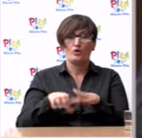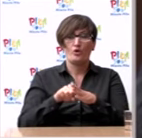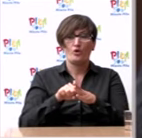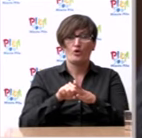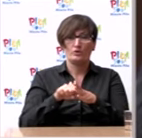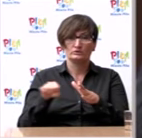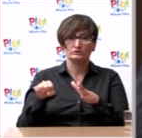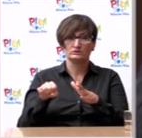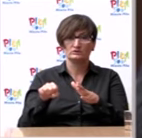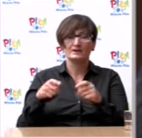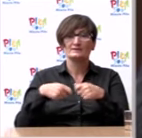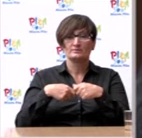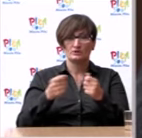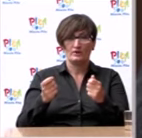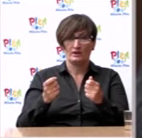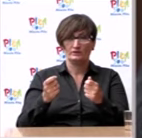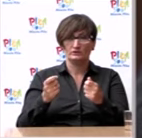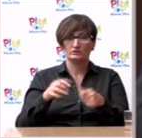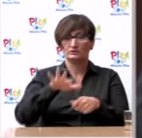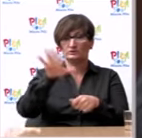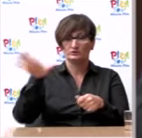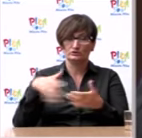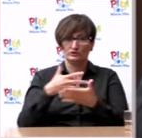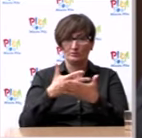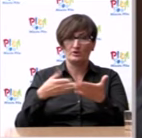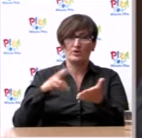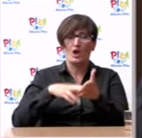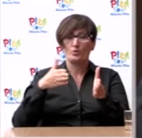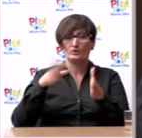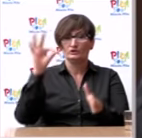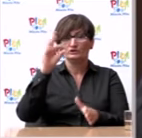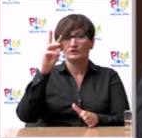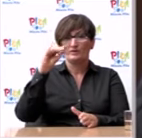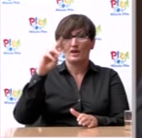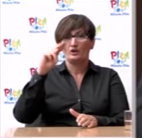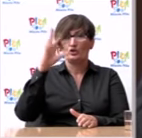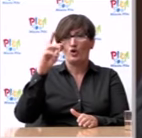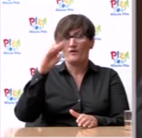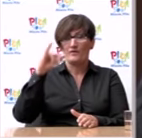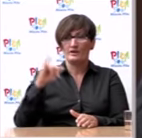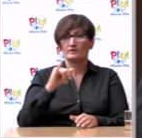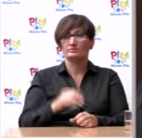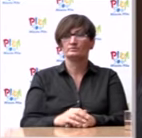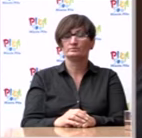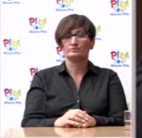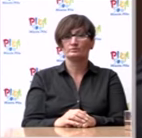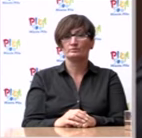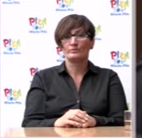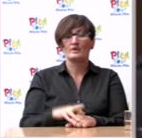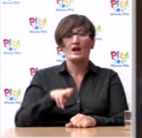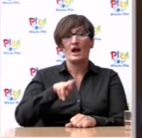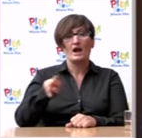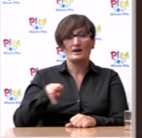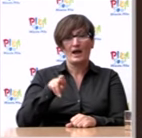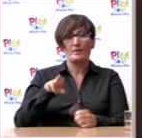rzeczywiście sprzedaży działek przy ulicy Świerkowej, które jak państwo pamiętacie, to ta rada, nie ta rada, tylko ta rada